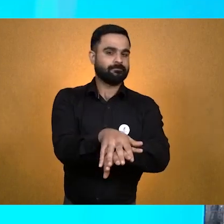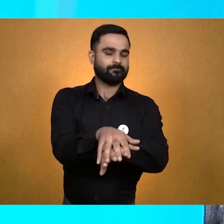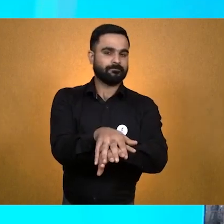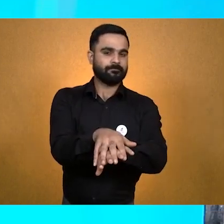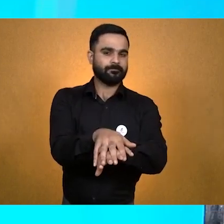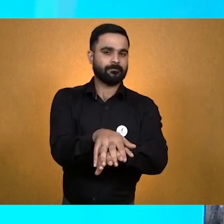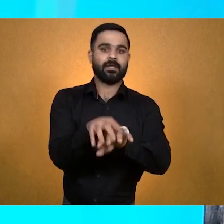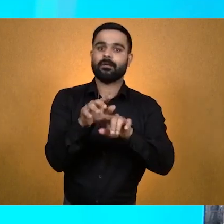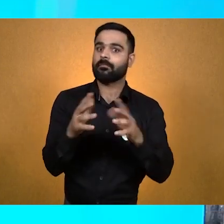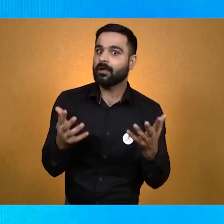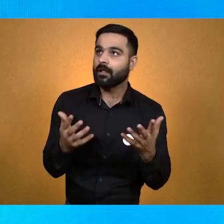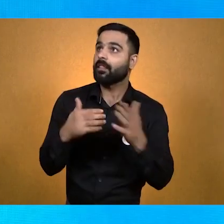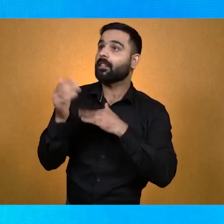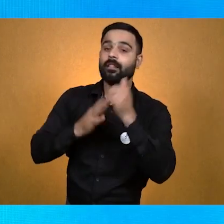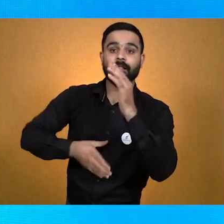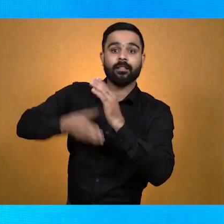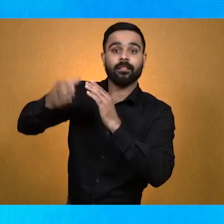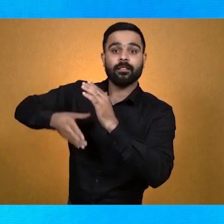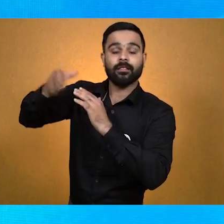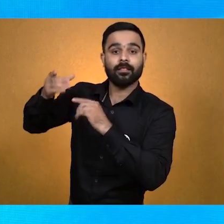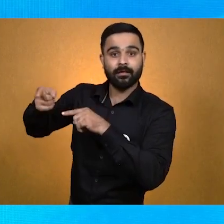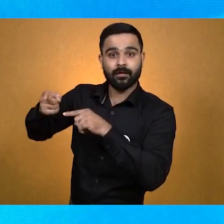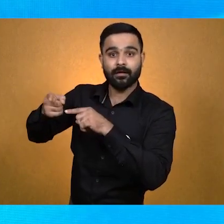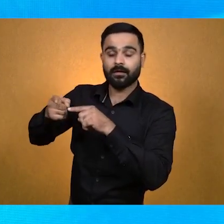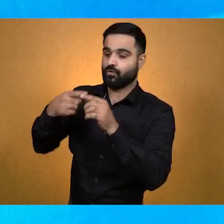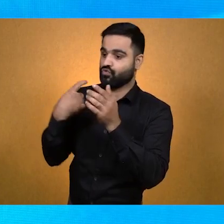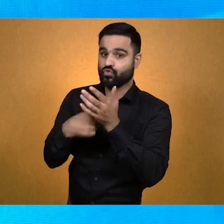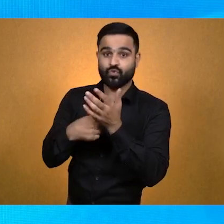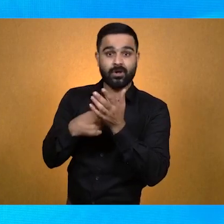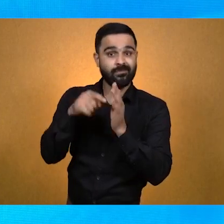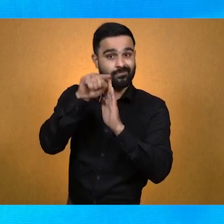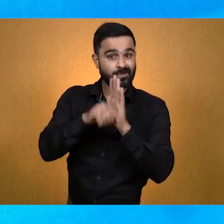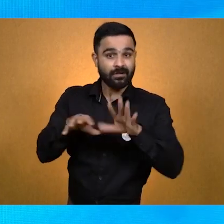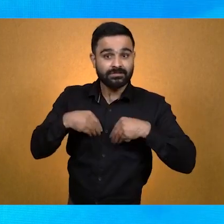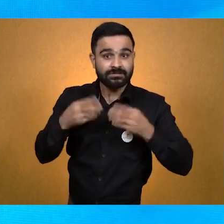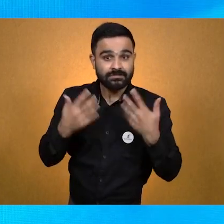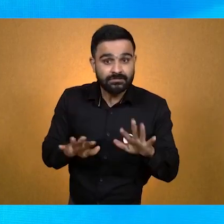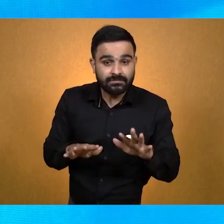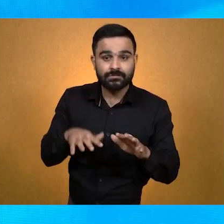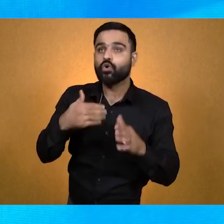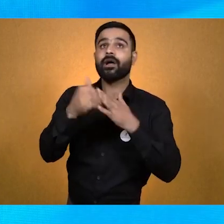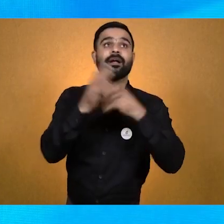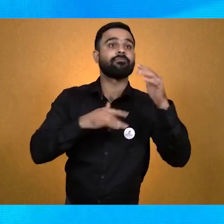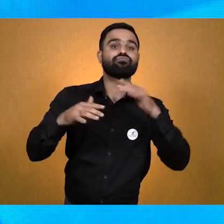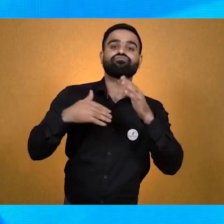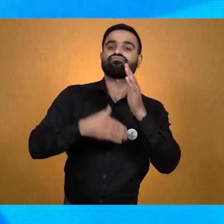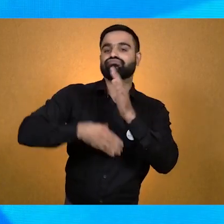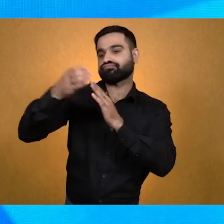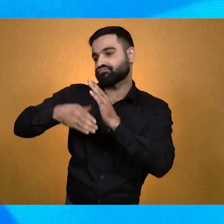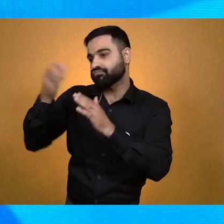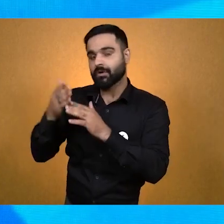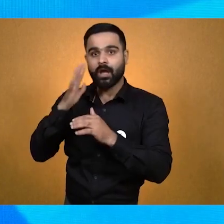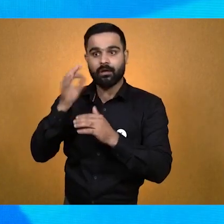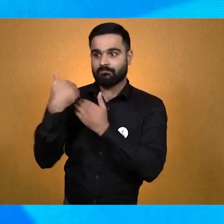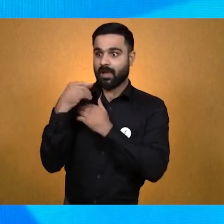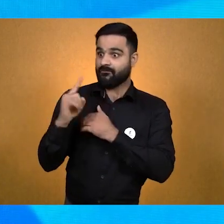लेकिन कितनी बिल्डिंग्स ऐसी हैं जिन्होंने इस बिल्डिंग कोड को अपनाया है, या कौन सा इंफ्रास्ट्रक्चर ऐसा है जो इसको